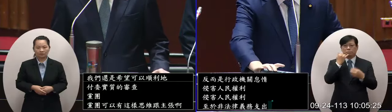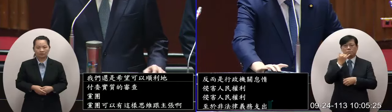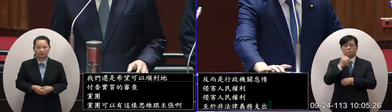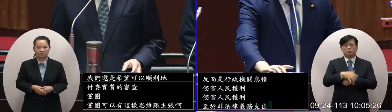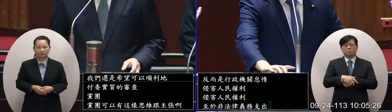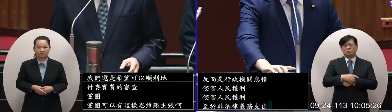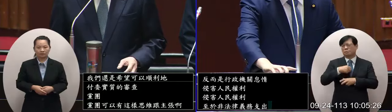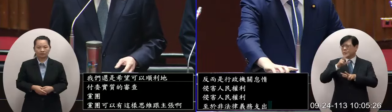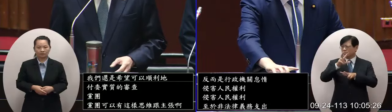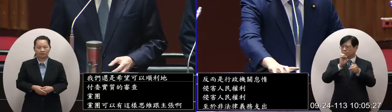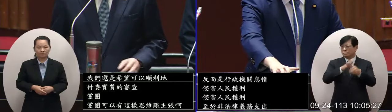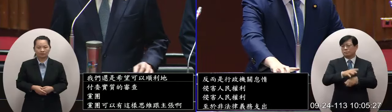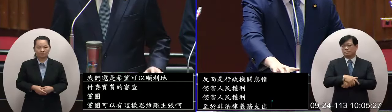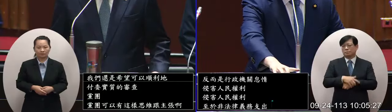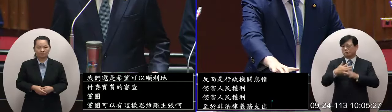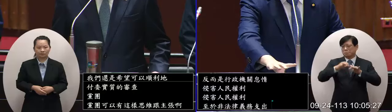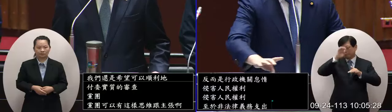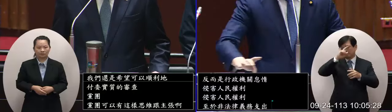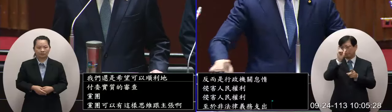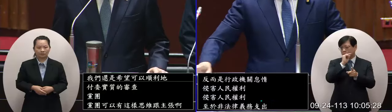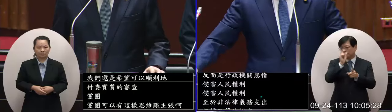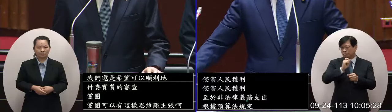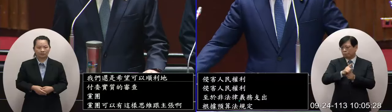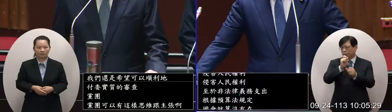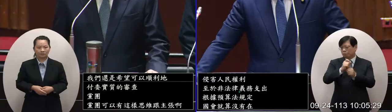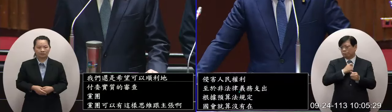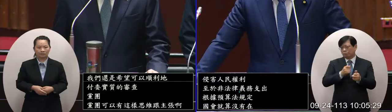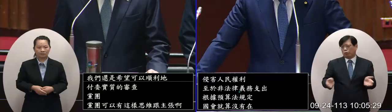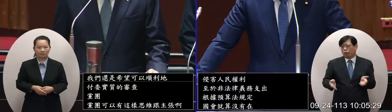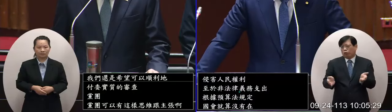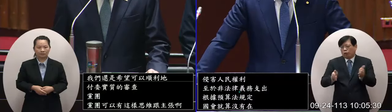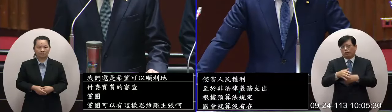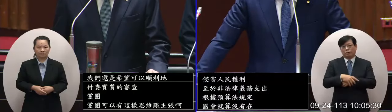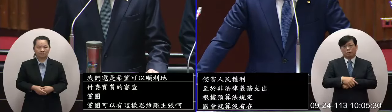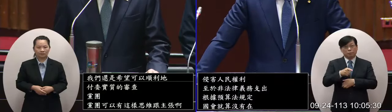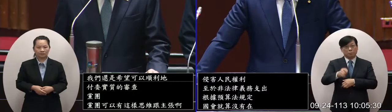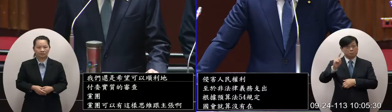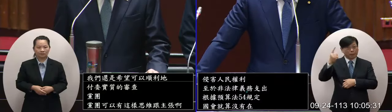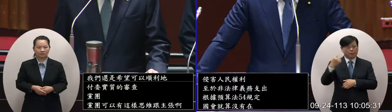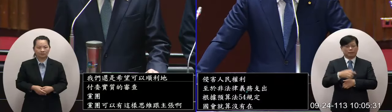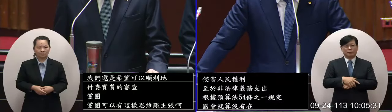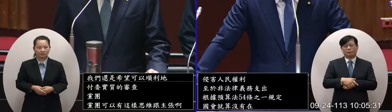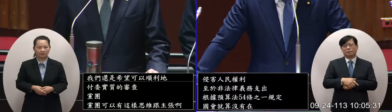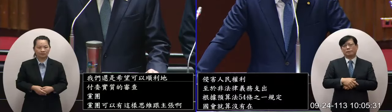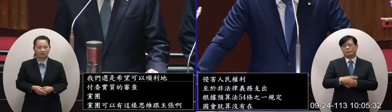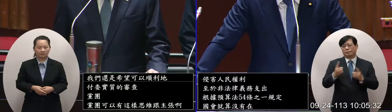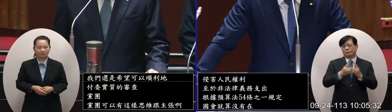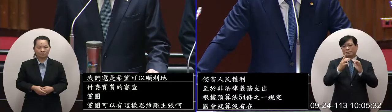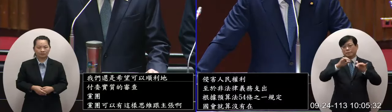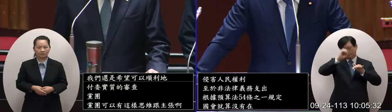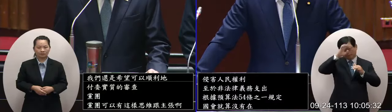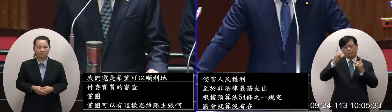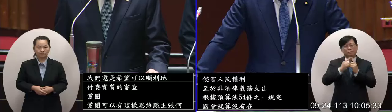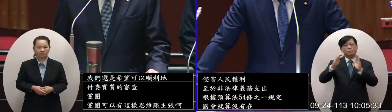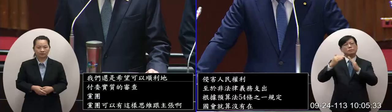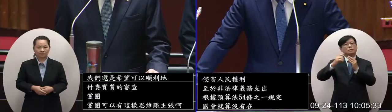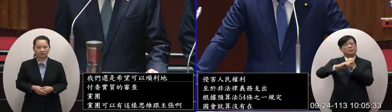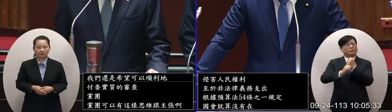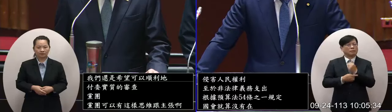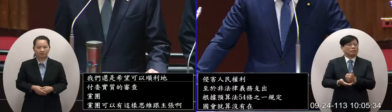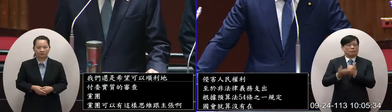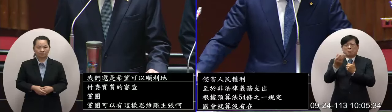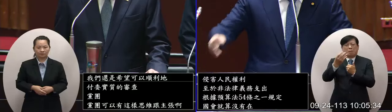我真的说实在话啦，民进党不要一天到晚搞认知作战。这件事起因就是对民进党政府对国家法律的不